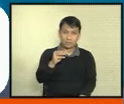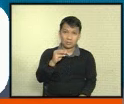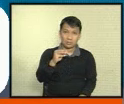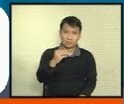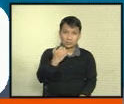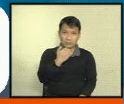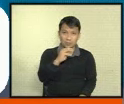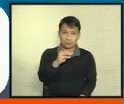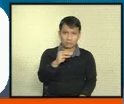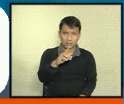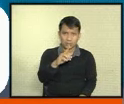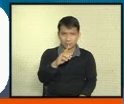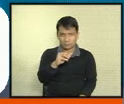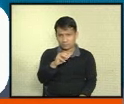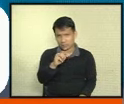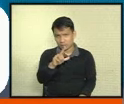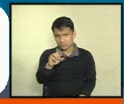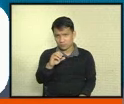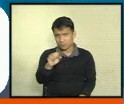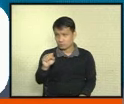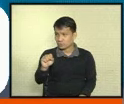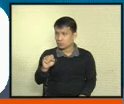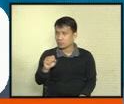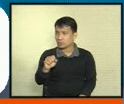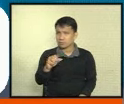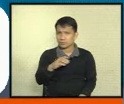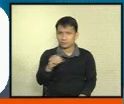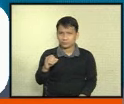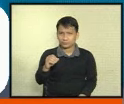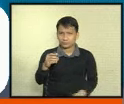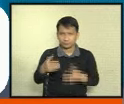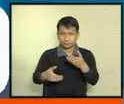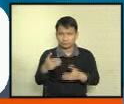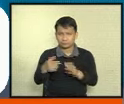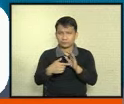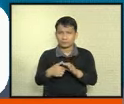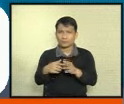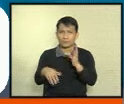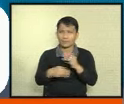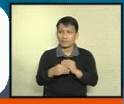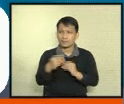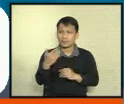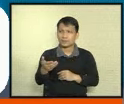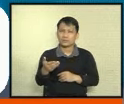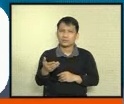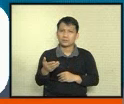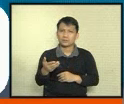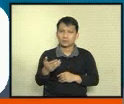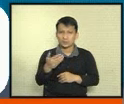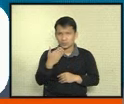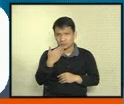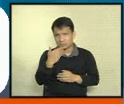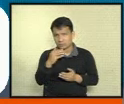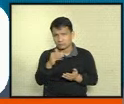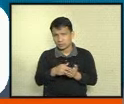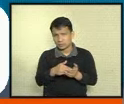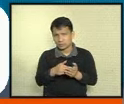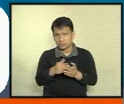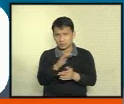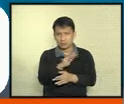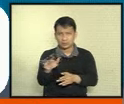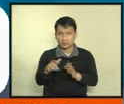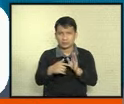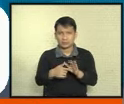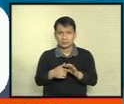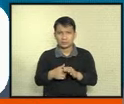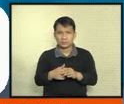po ang nakalagay. Ang laking problema yon. Korte talaga yun. Tapos ano pang isa? Yung middle initial ko po, blank.